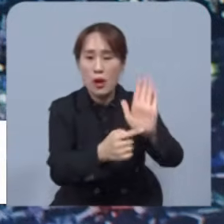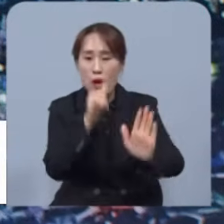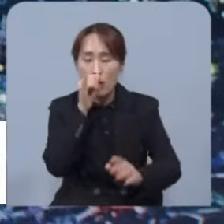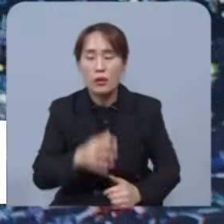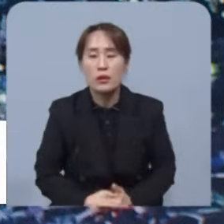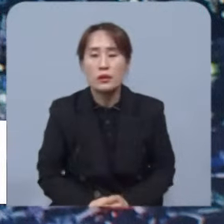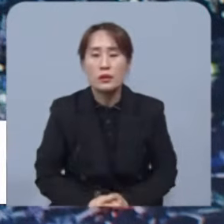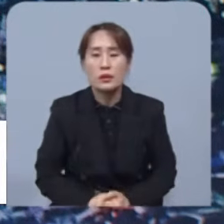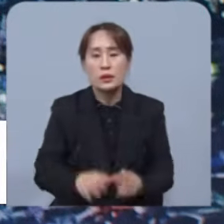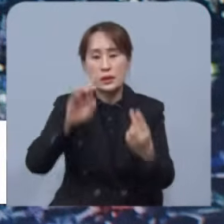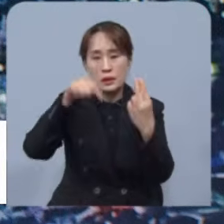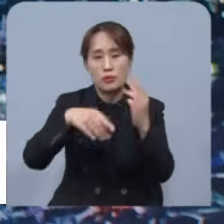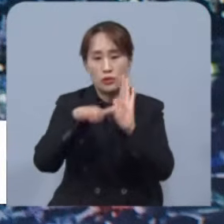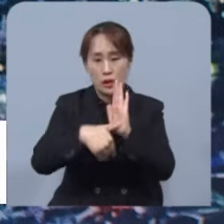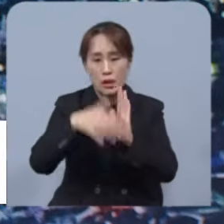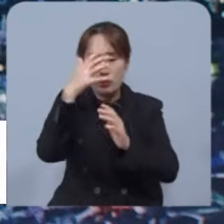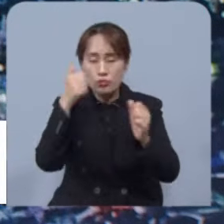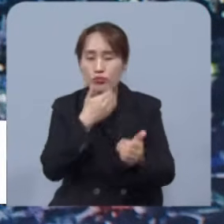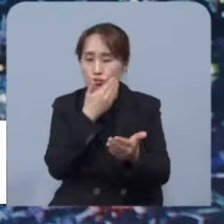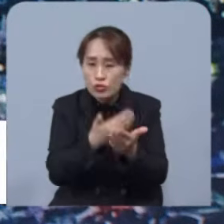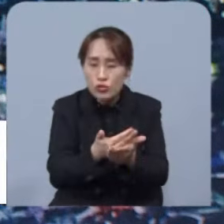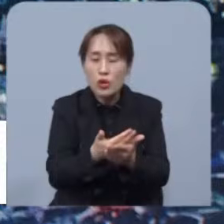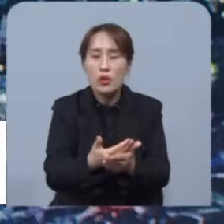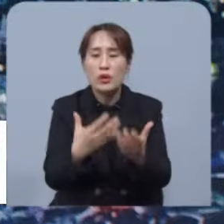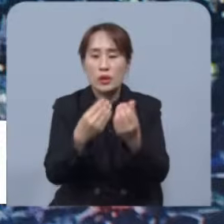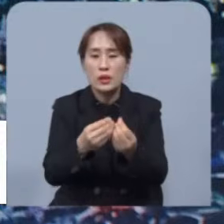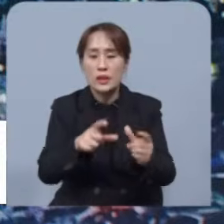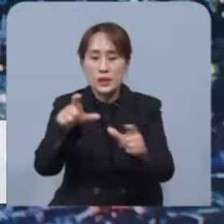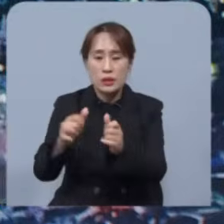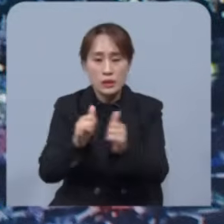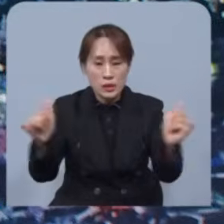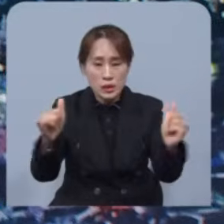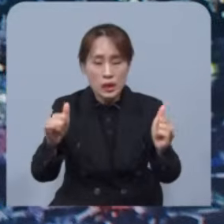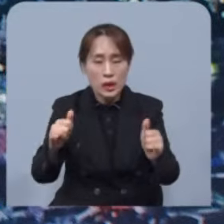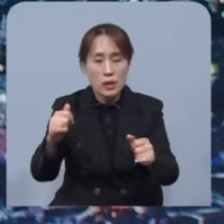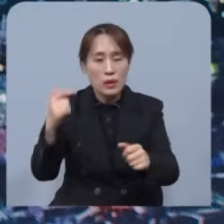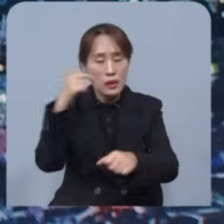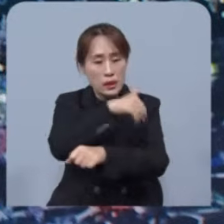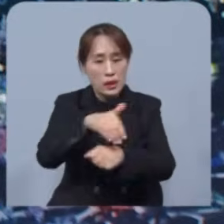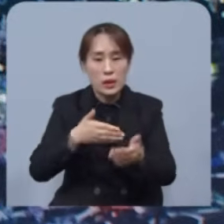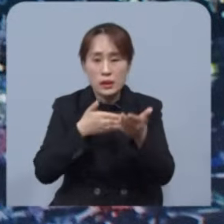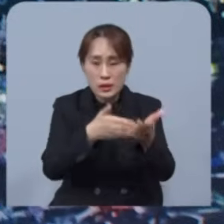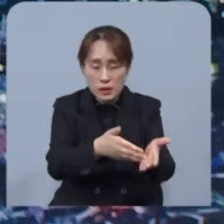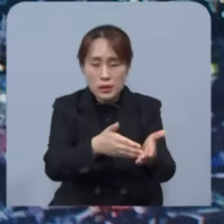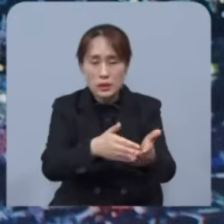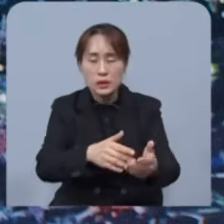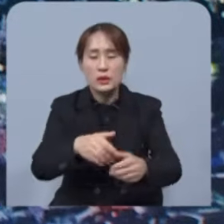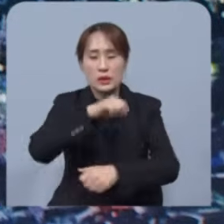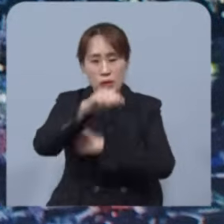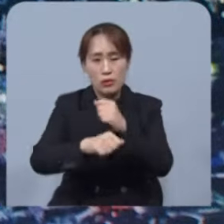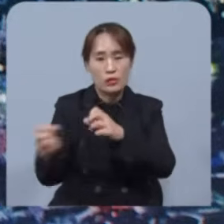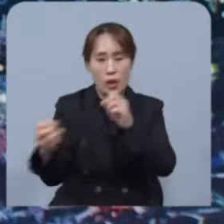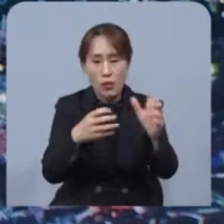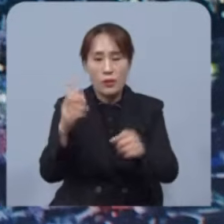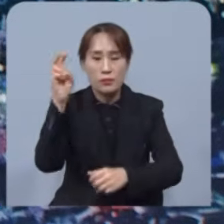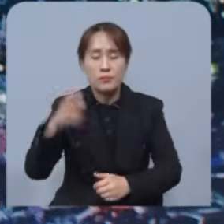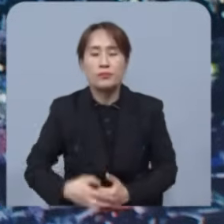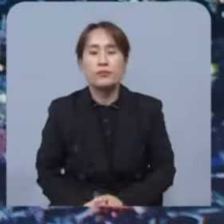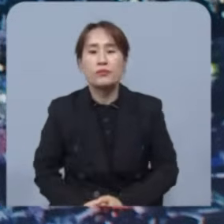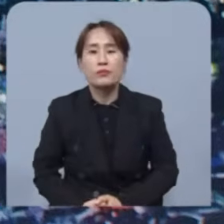있겠습니다. 2부에서는 충북의 주요 현안에 대한 지역 주민들의 정책 제안과 자유 토론 등이 진행됩니다.